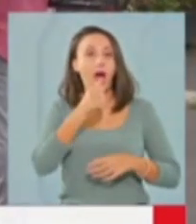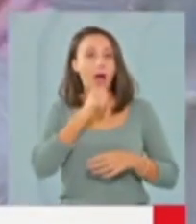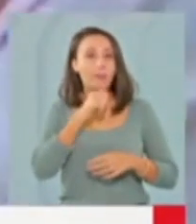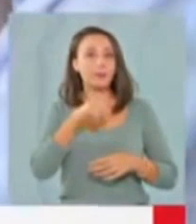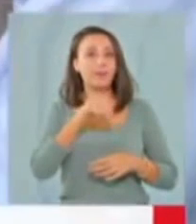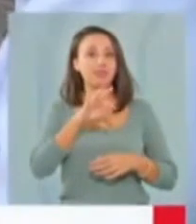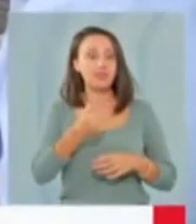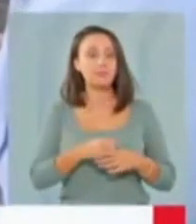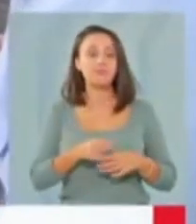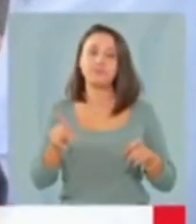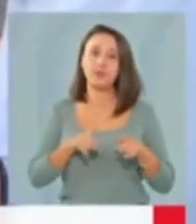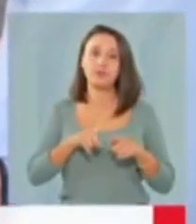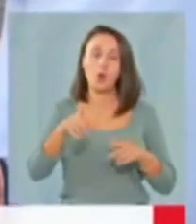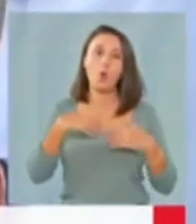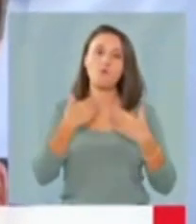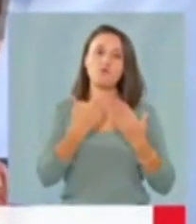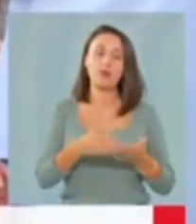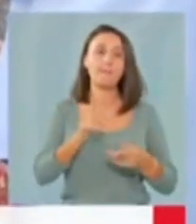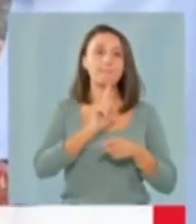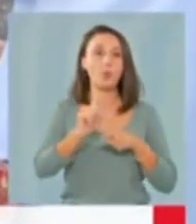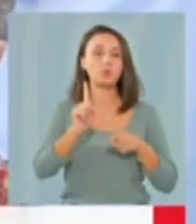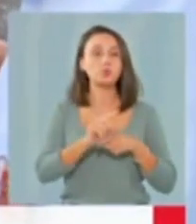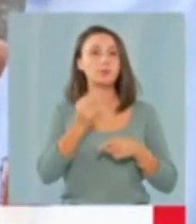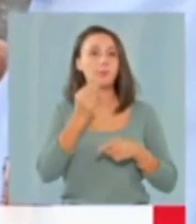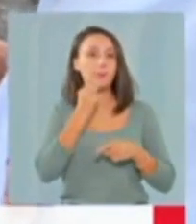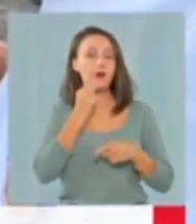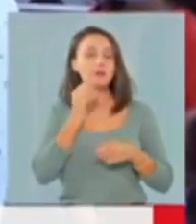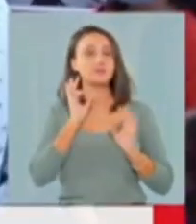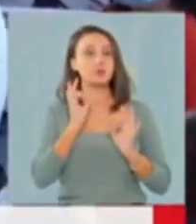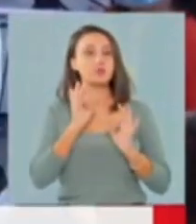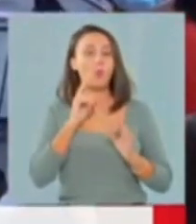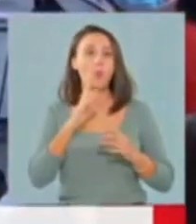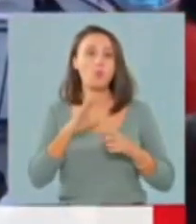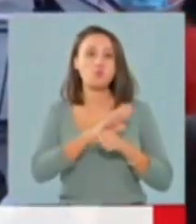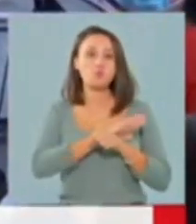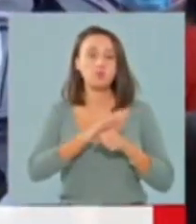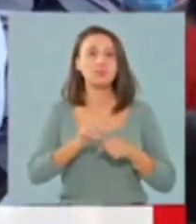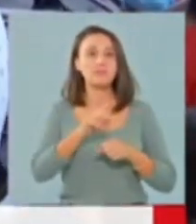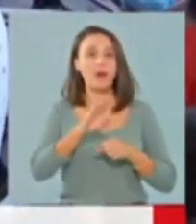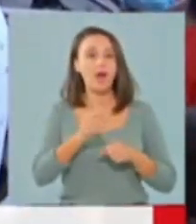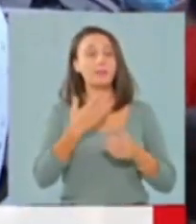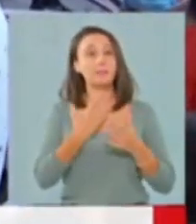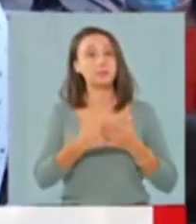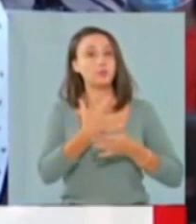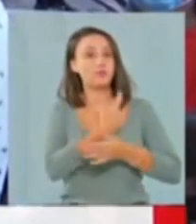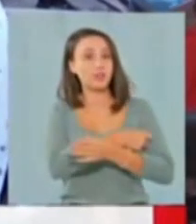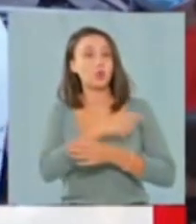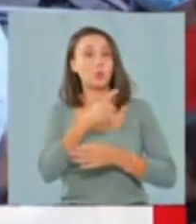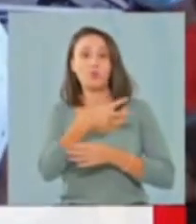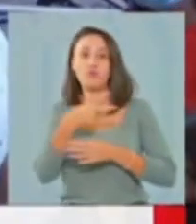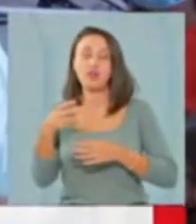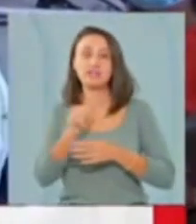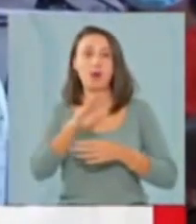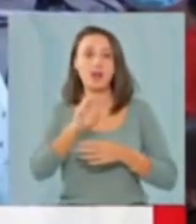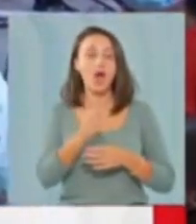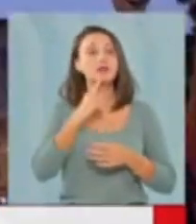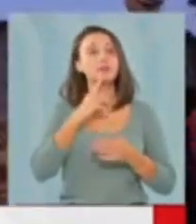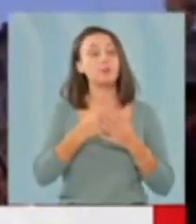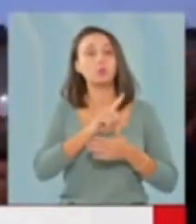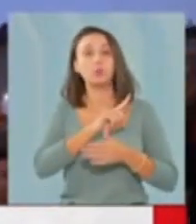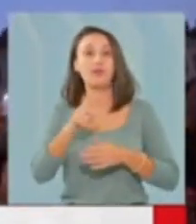mentă totodată el oferă un produs de panificație special umplut cu spanac pentru vaccinați și unul fără spanac pentru